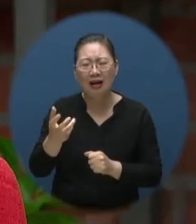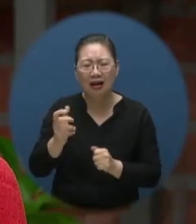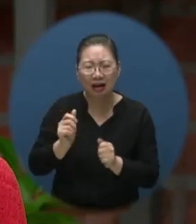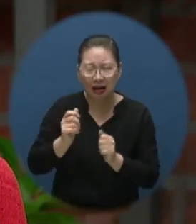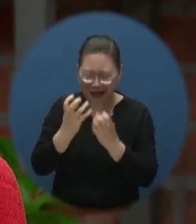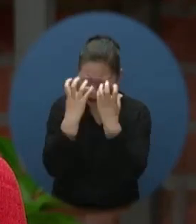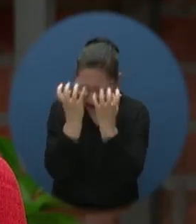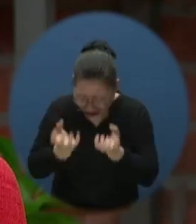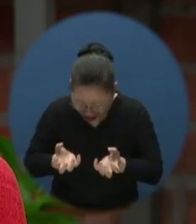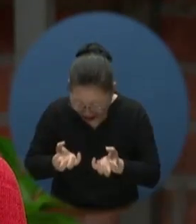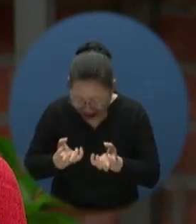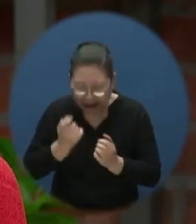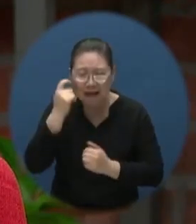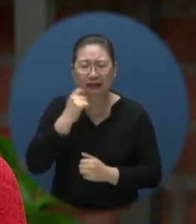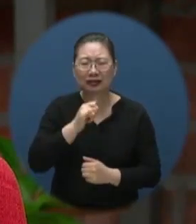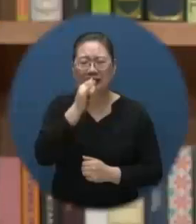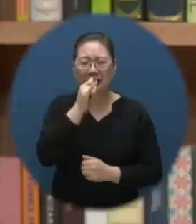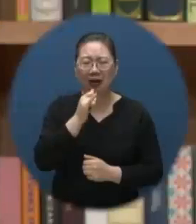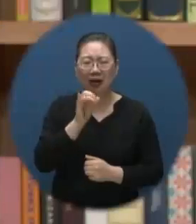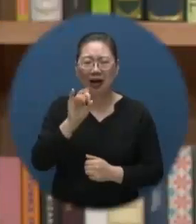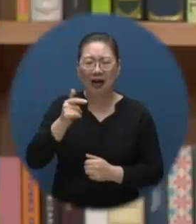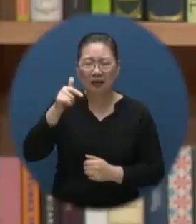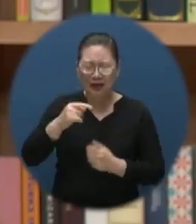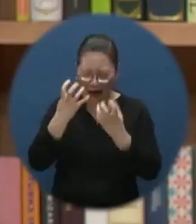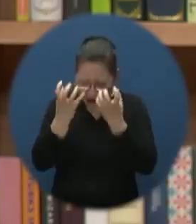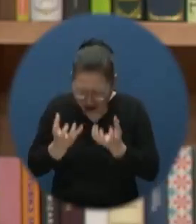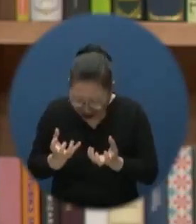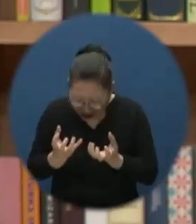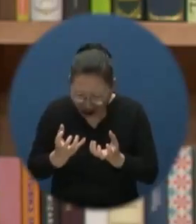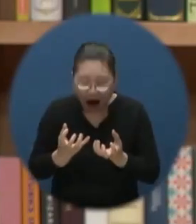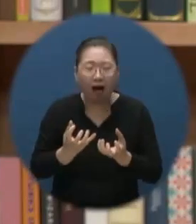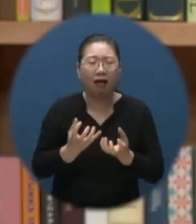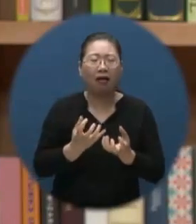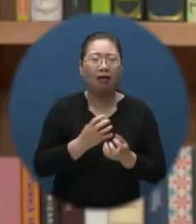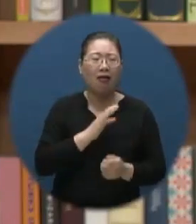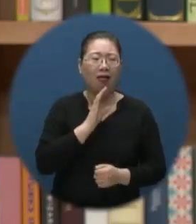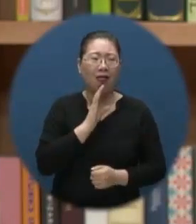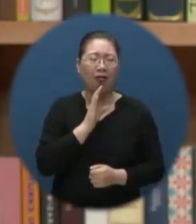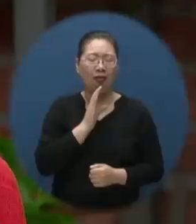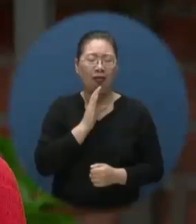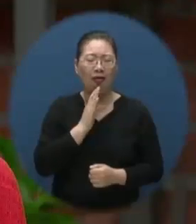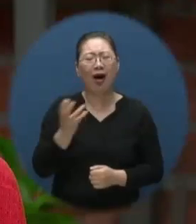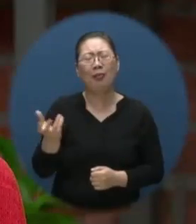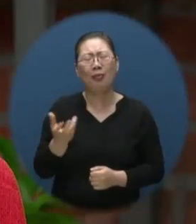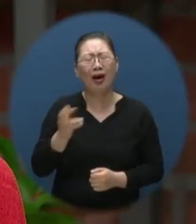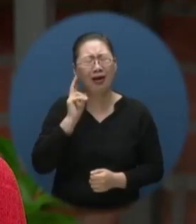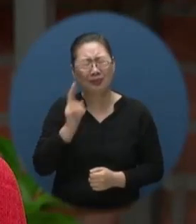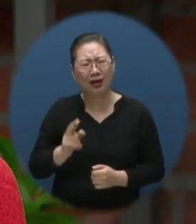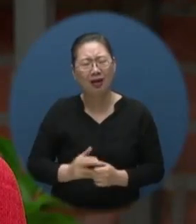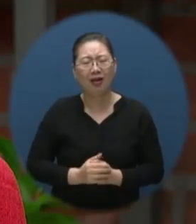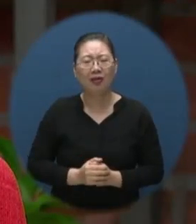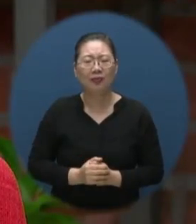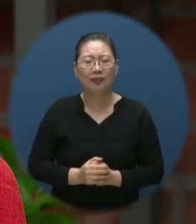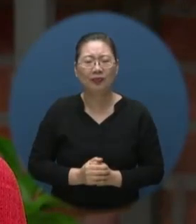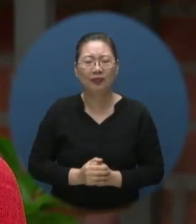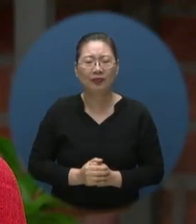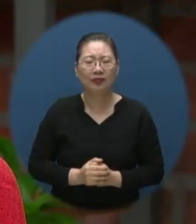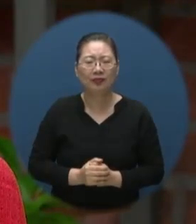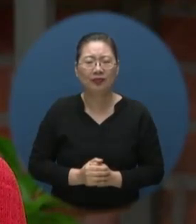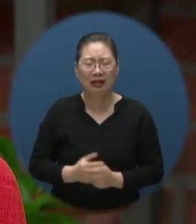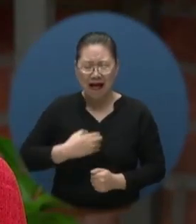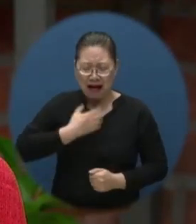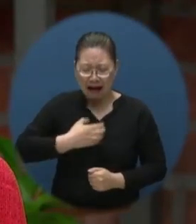하면 쏟아지는 것 같아요. 안구가 이렇게 쏟아지는 것 같아요. 눈알이 쏟아지듯이. 예, 예, 예. 그렇게 아파요. 예. 그리고